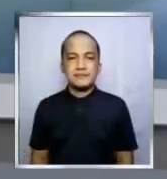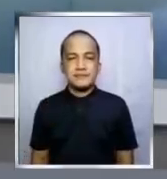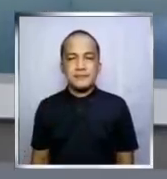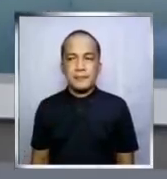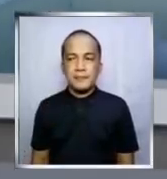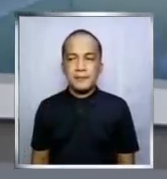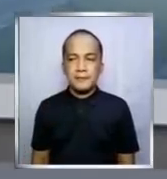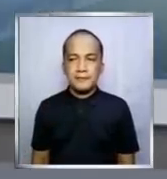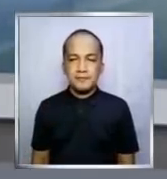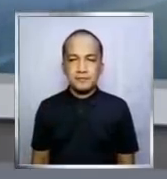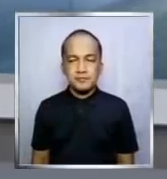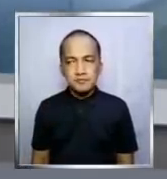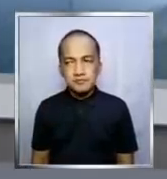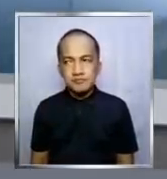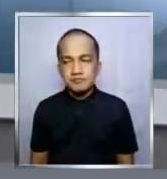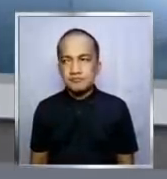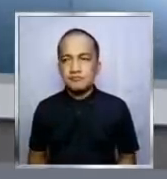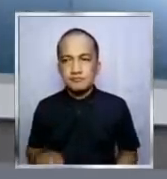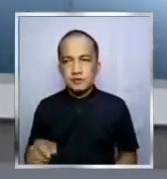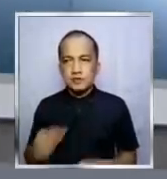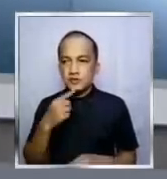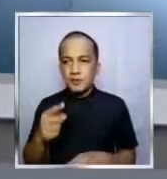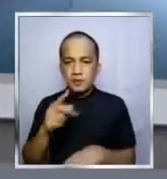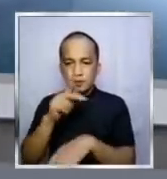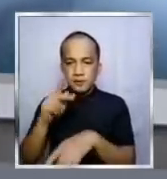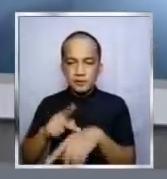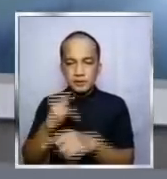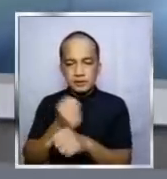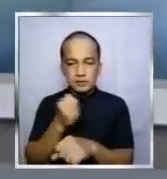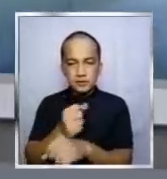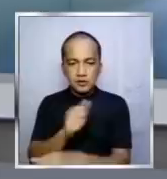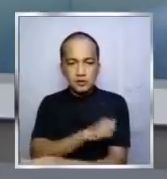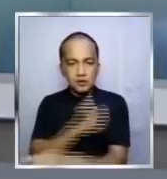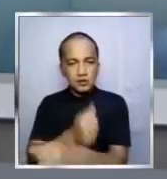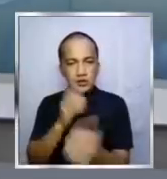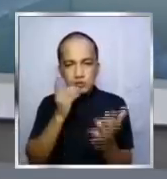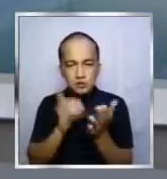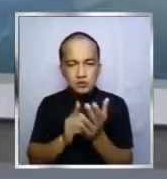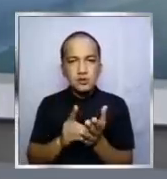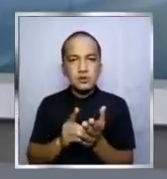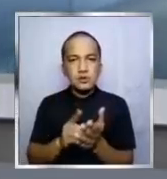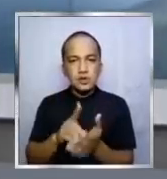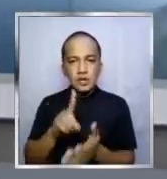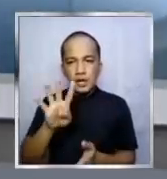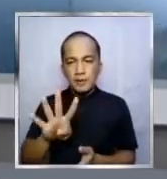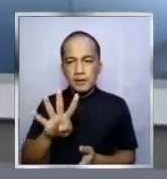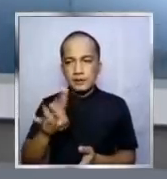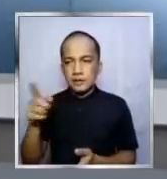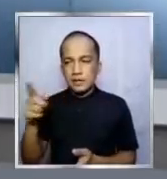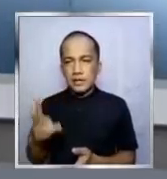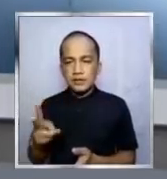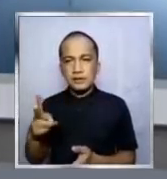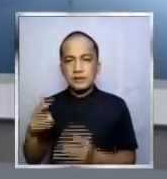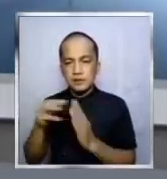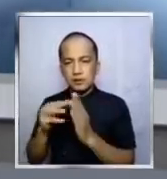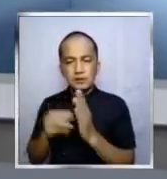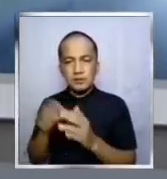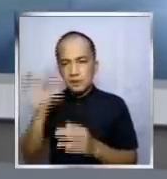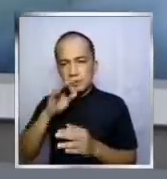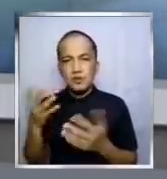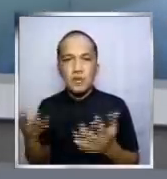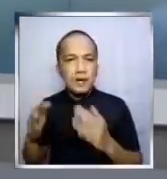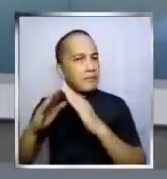Sa datos po ng Philippine Statistics Authority, nasa 4.5 milyong Pilipino ang walang tirahan. Ang ilan,